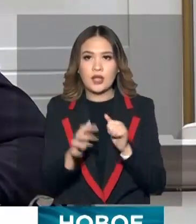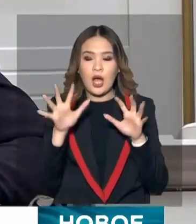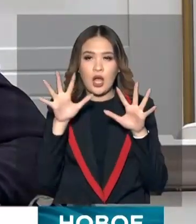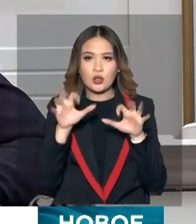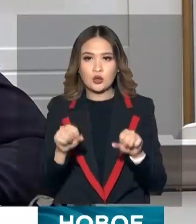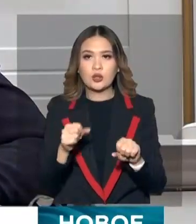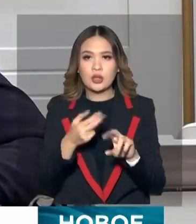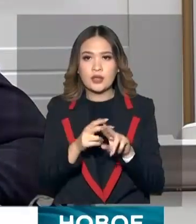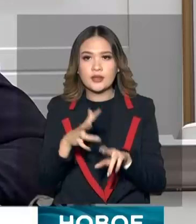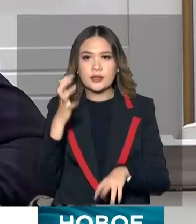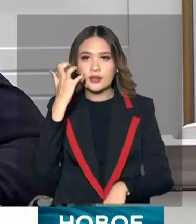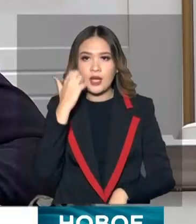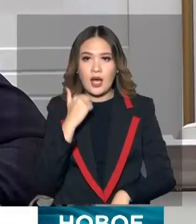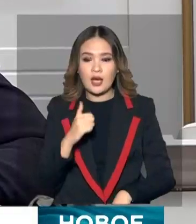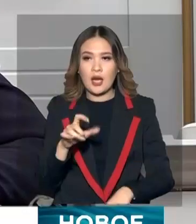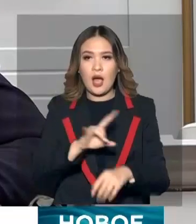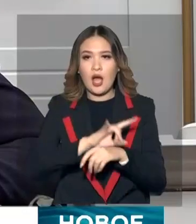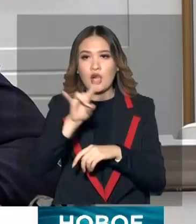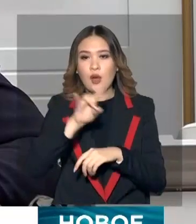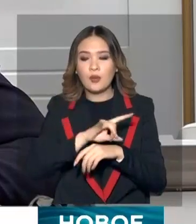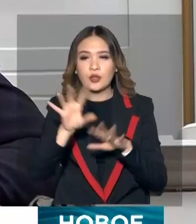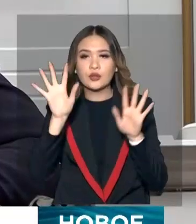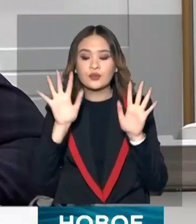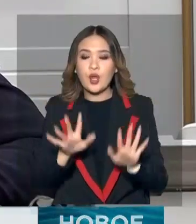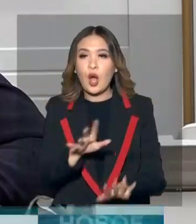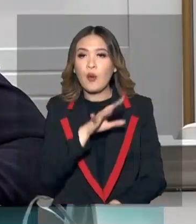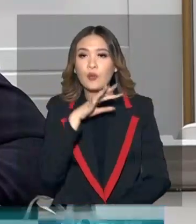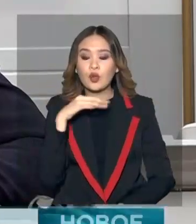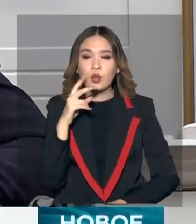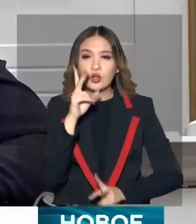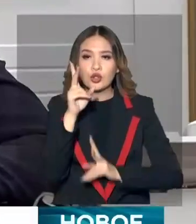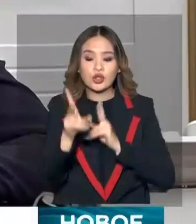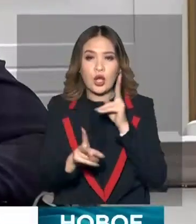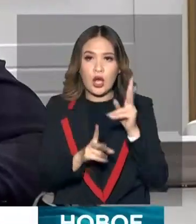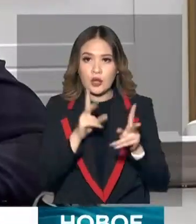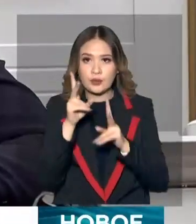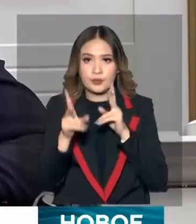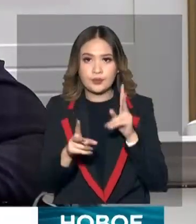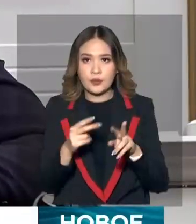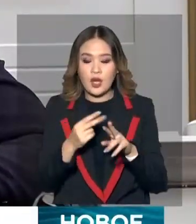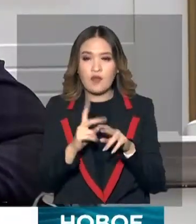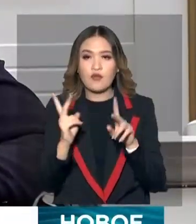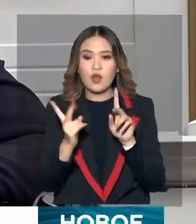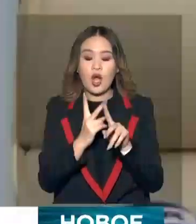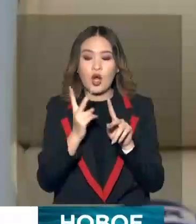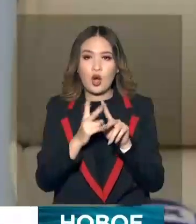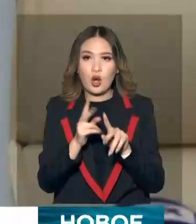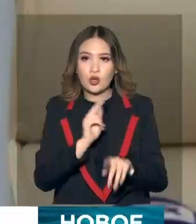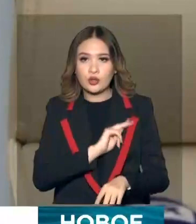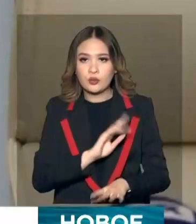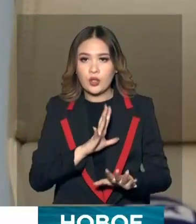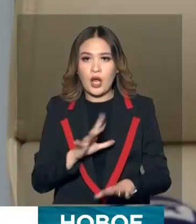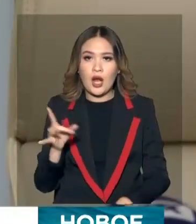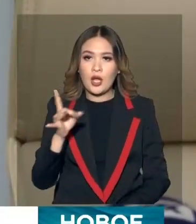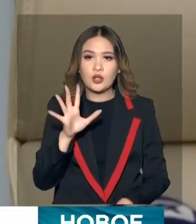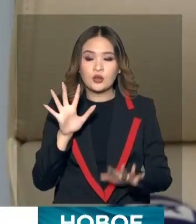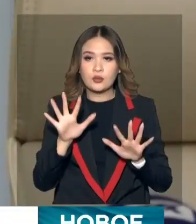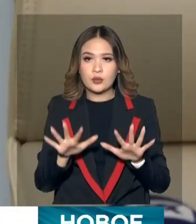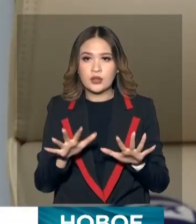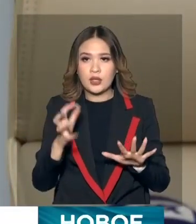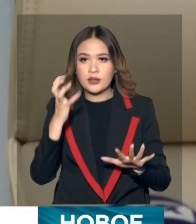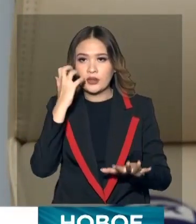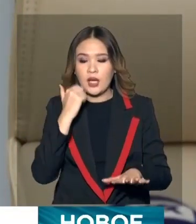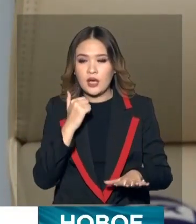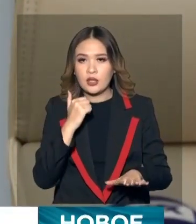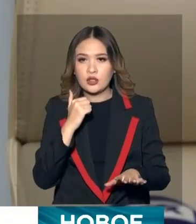это район старого аэропорта. Вы сами знаете, очень много жалоб. Второй рабочий поселок, район старой